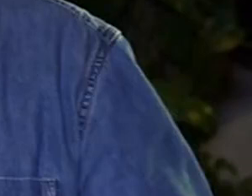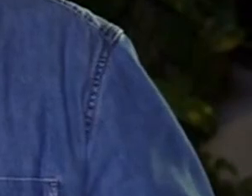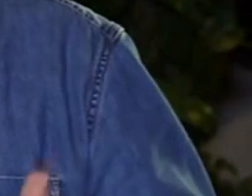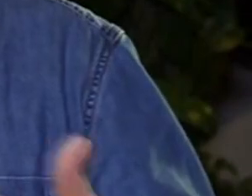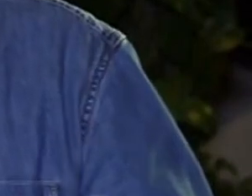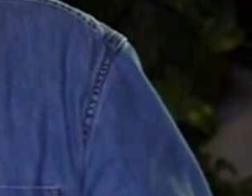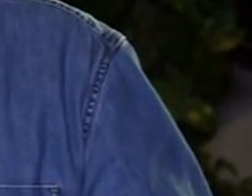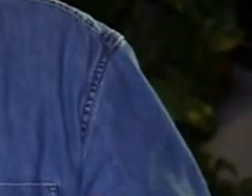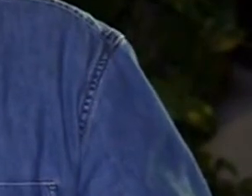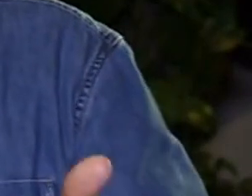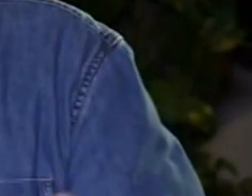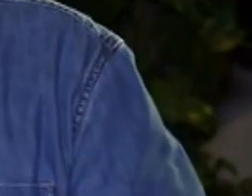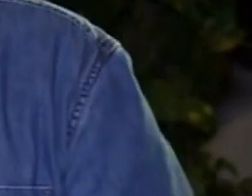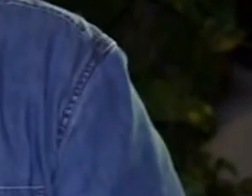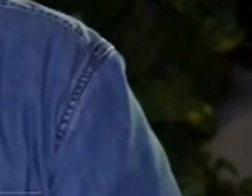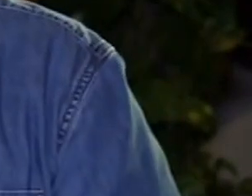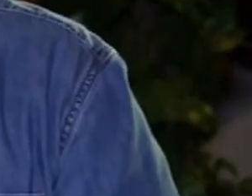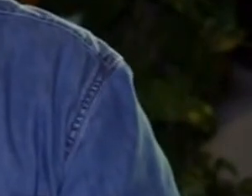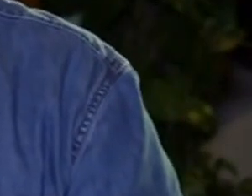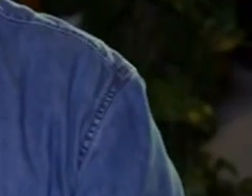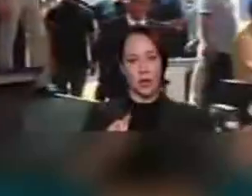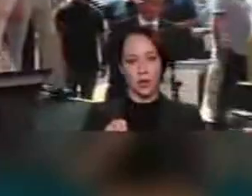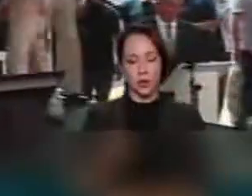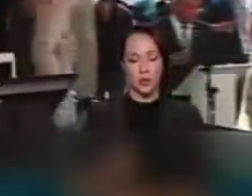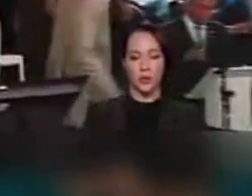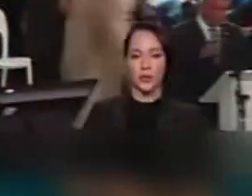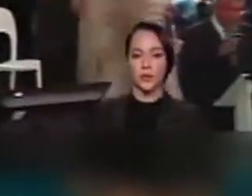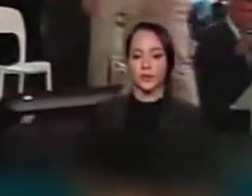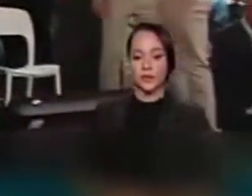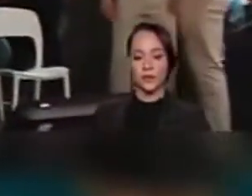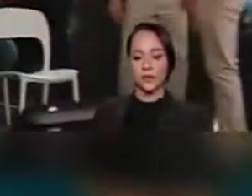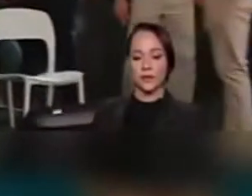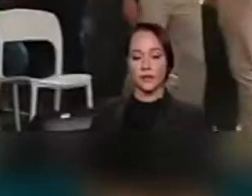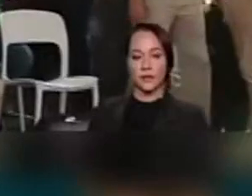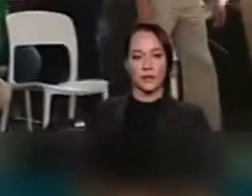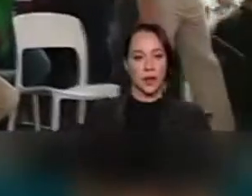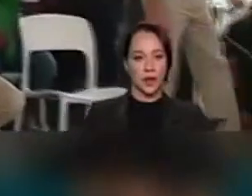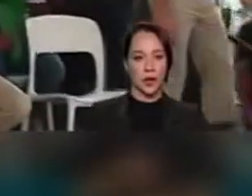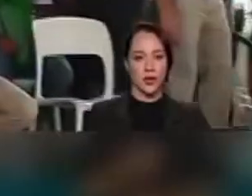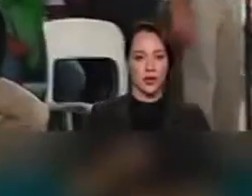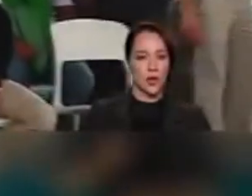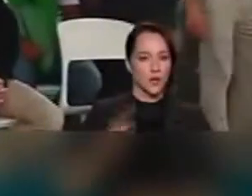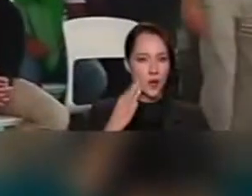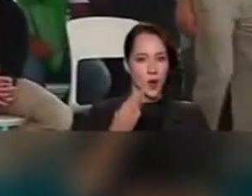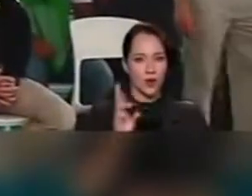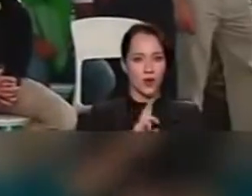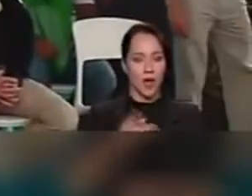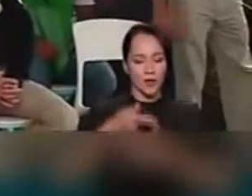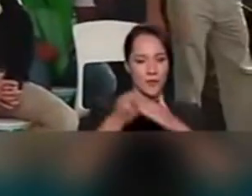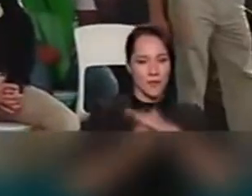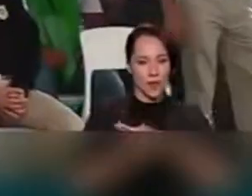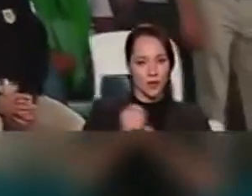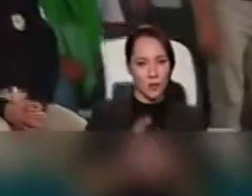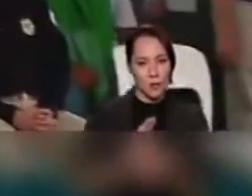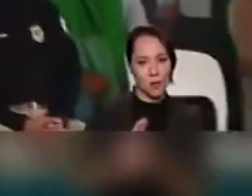aussi la tentative de paulson en route et réélu en 2022 devant une juridiction criminelle les accusations portées contre jaillir bouche narrow pourrait déboucher sur